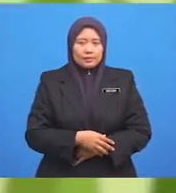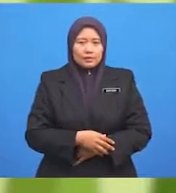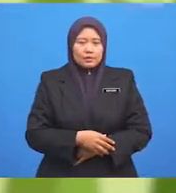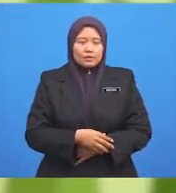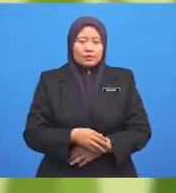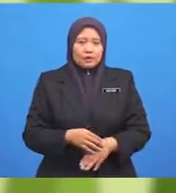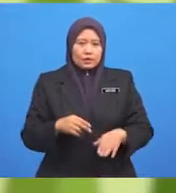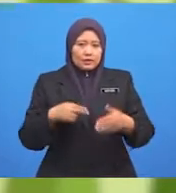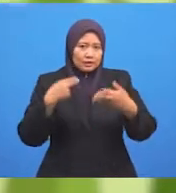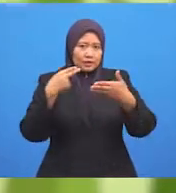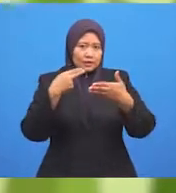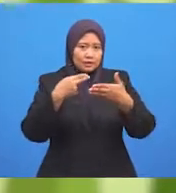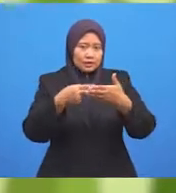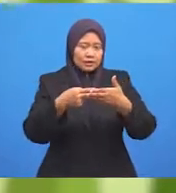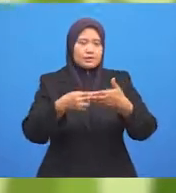hingga